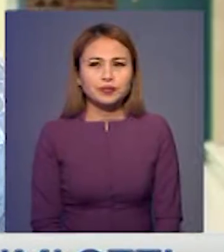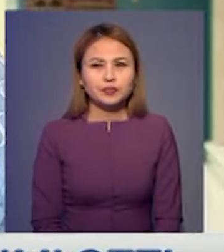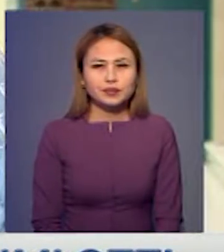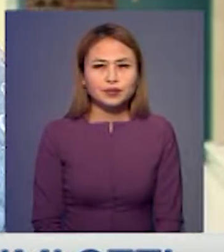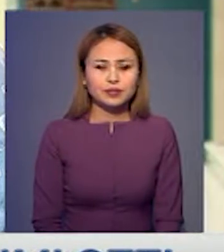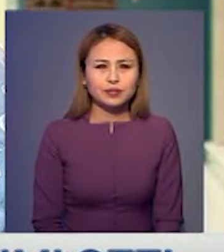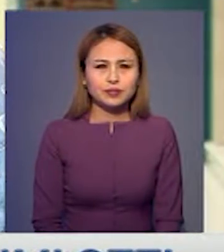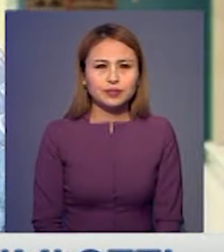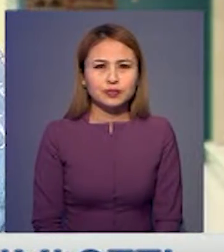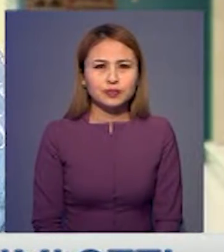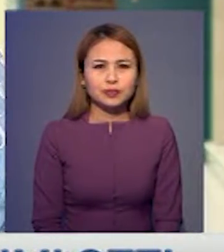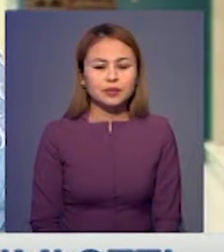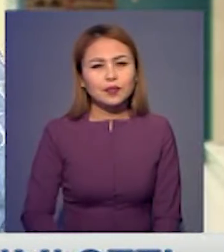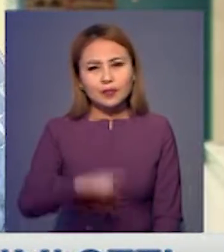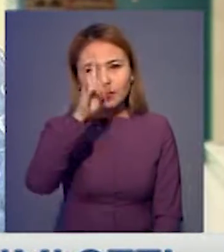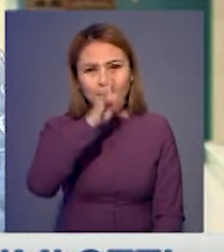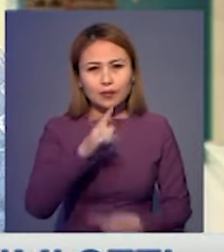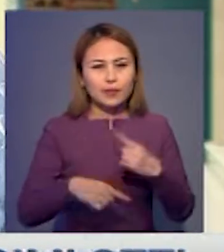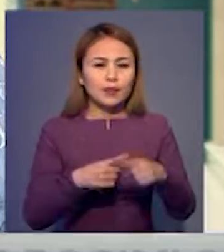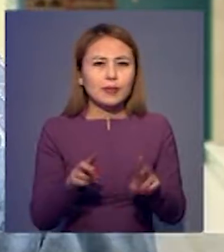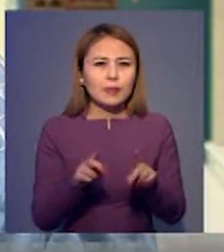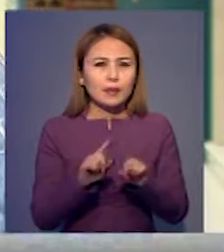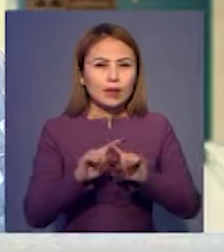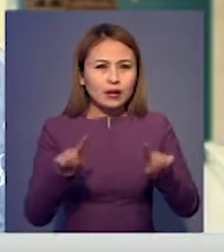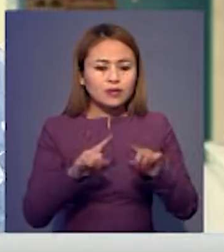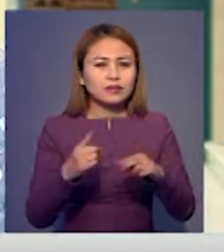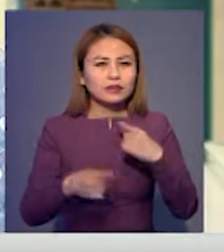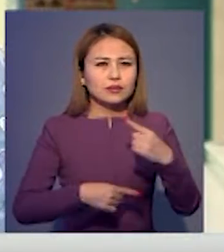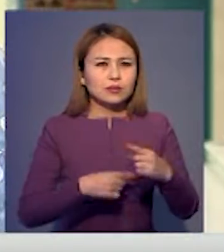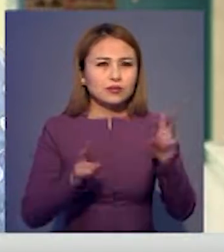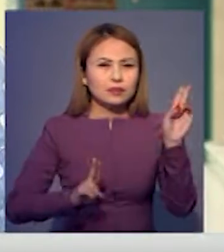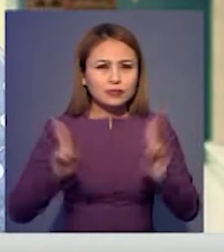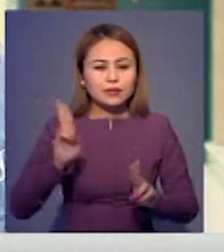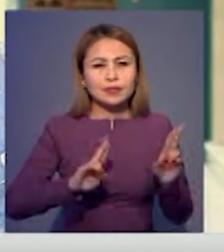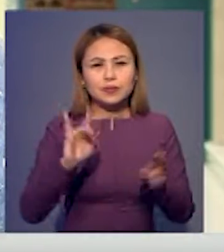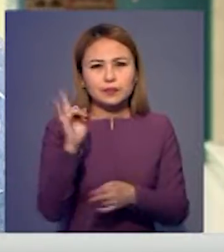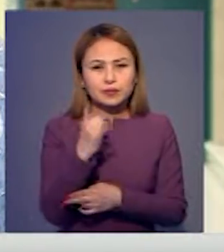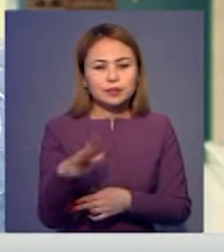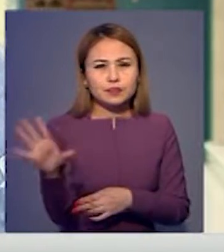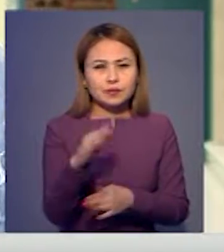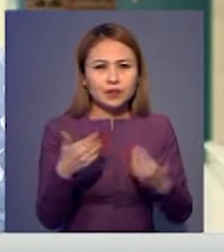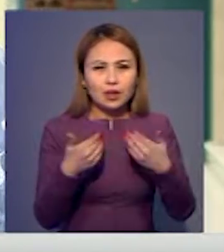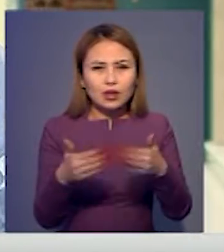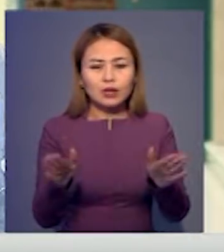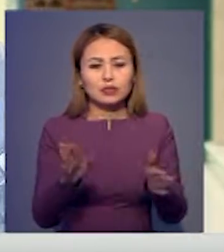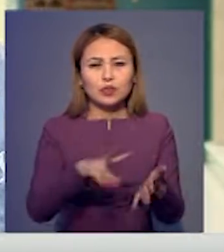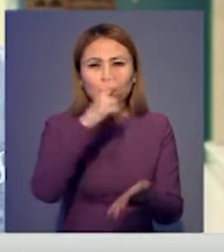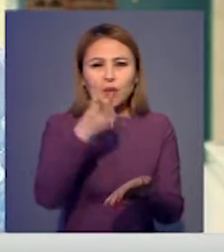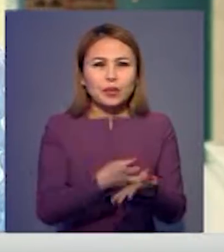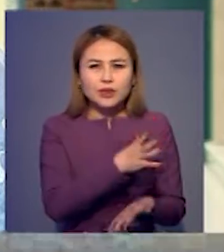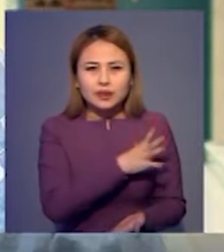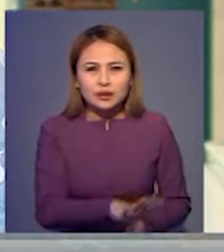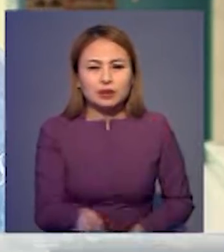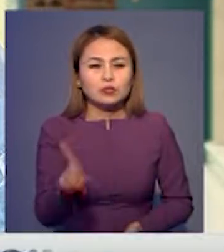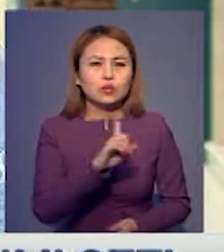таппақ. Қазақтың ежелден дәстүрі арамдайды. Бізде үлкен белгілі кісілерге бала сол жолын ашылсын, сүрінбесін, осы